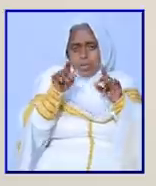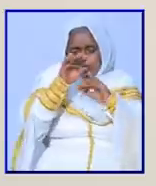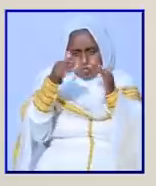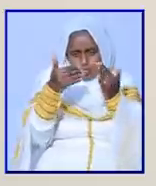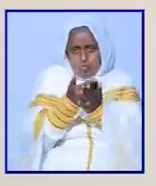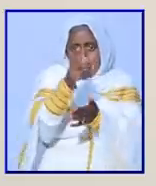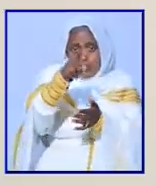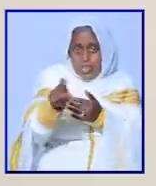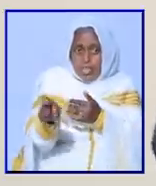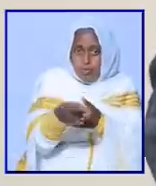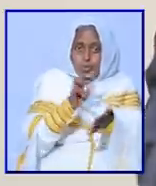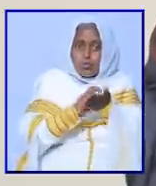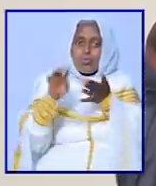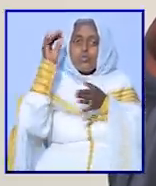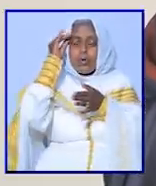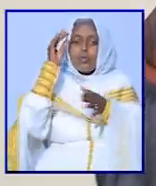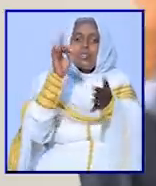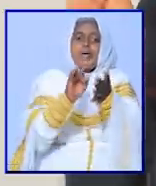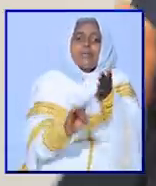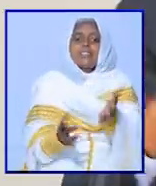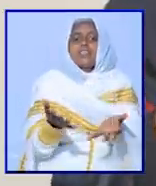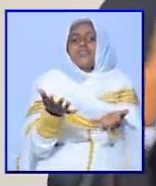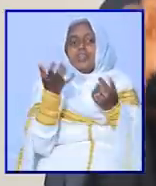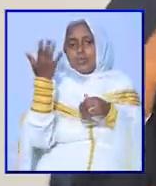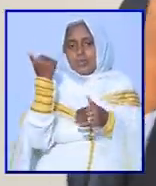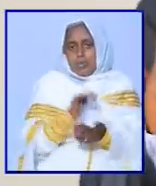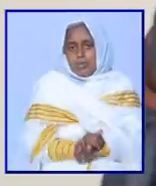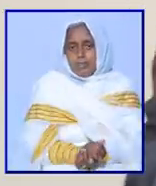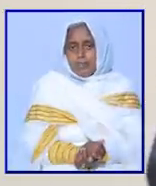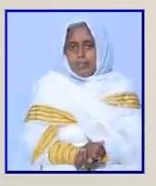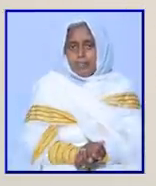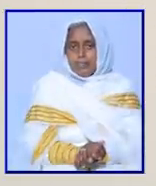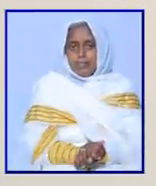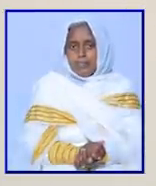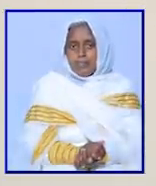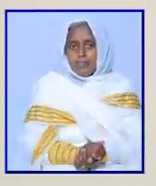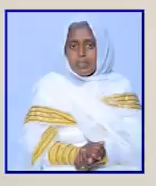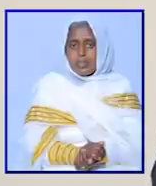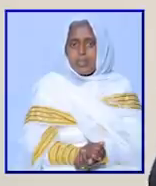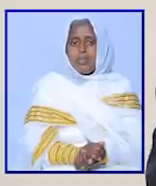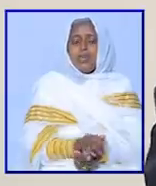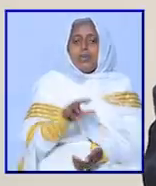ይሆናል። ግን ሁሉም አስፈላጊ መሆኑን ቅዱስ ጳውሎስ ለመዘርዘርም ፈልጎ ነው።